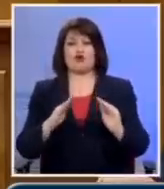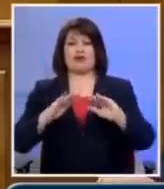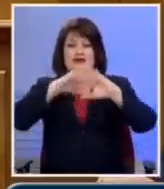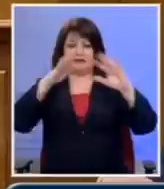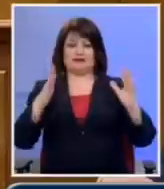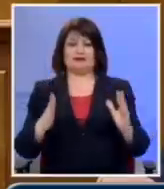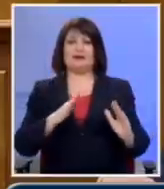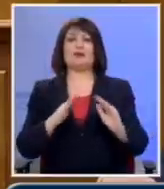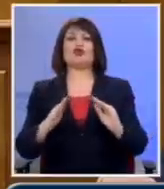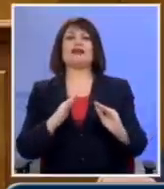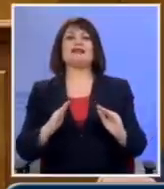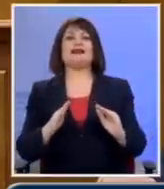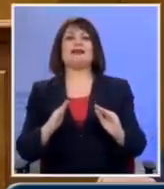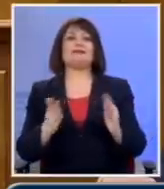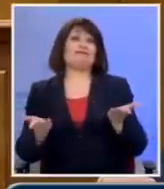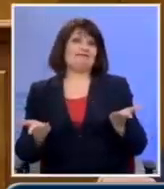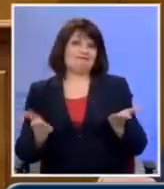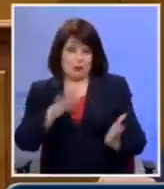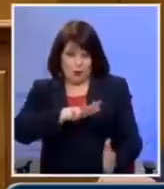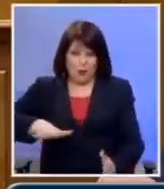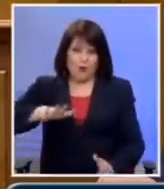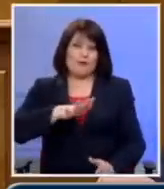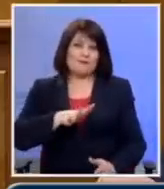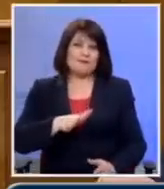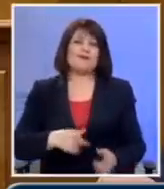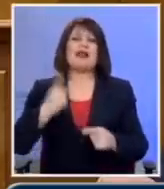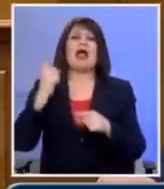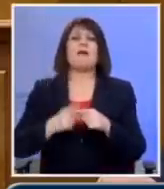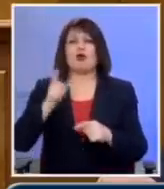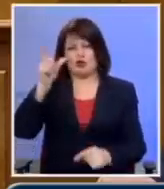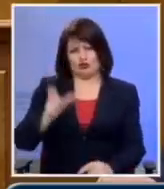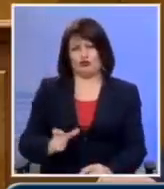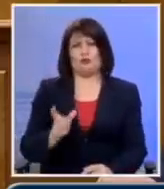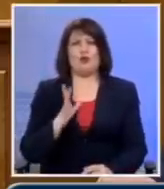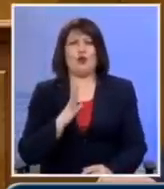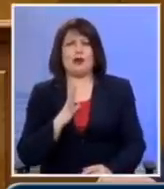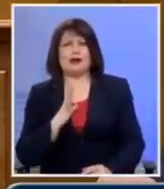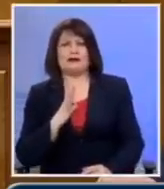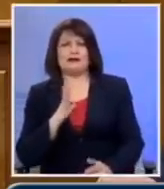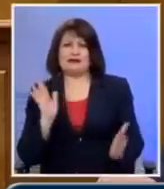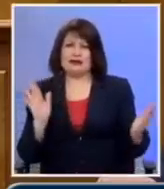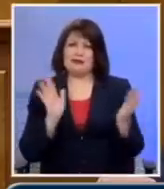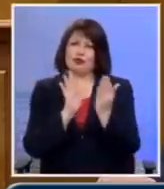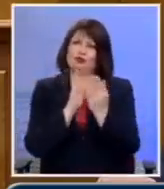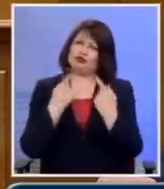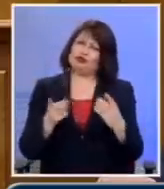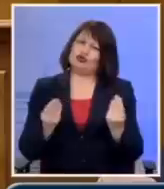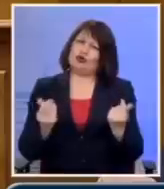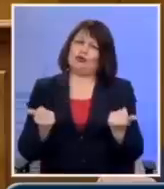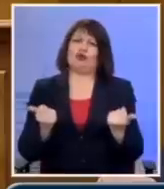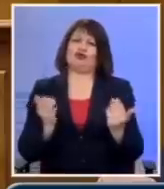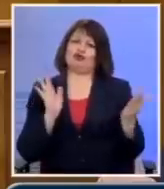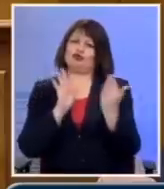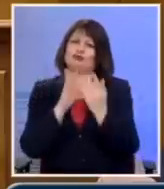προστασίας και ασυλίας. Γιατί ένας απλός πολίτης αντιμετωπίζεται με άλλα μέτρα και